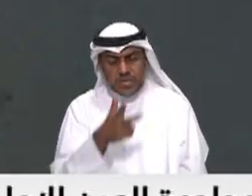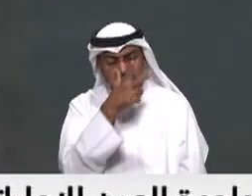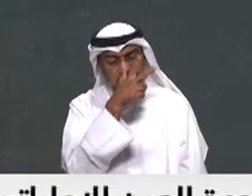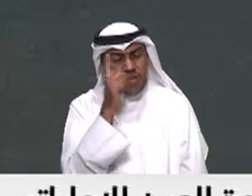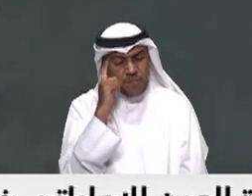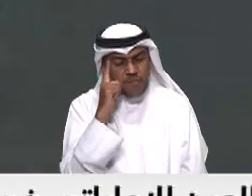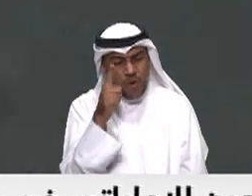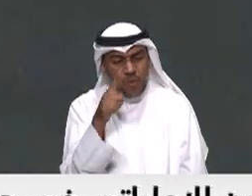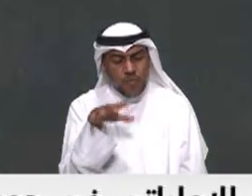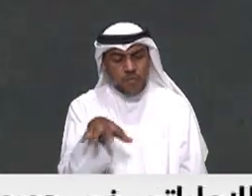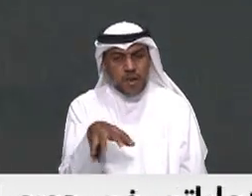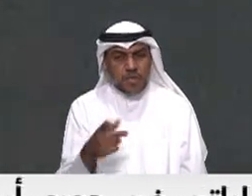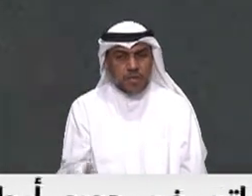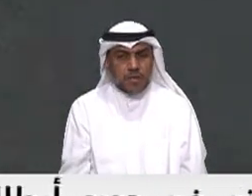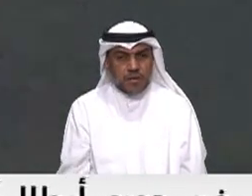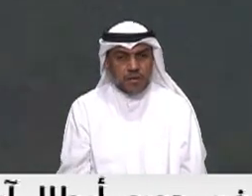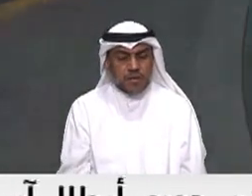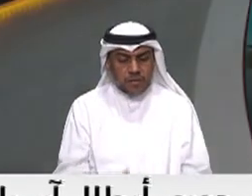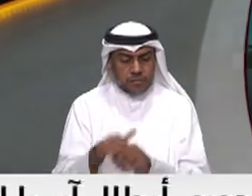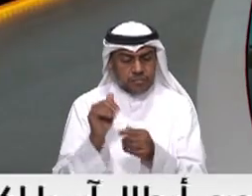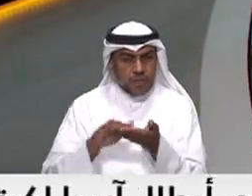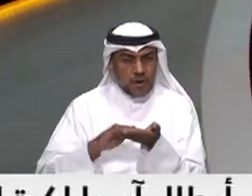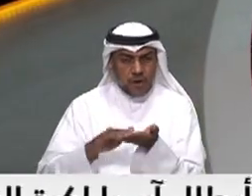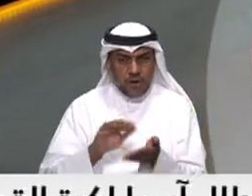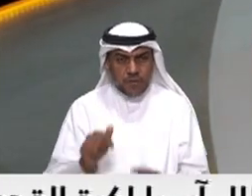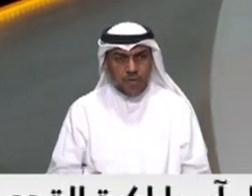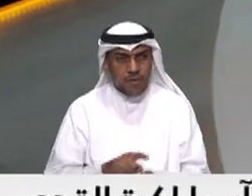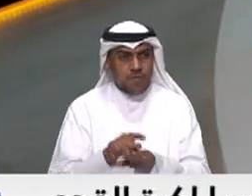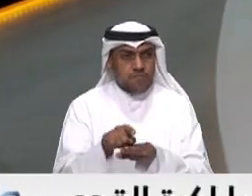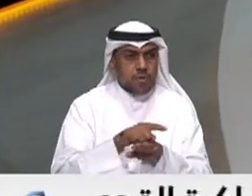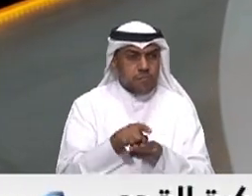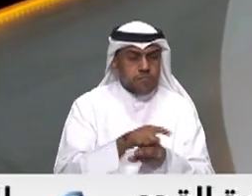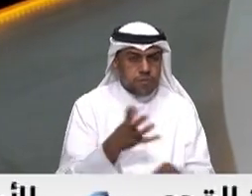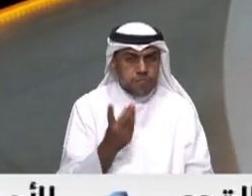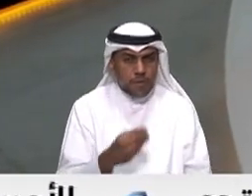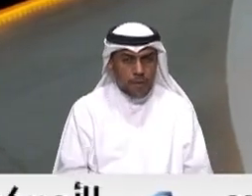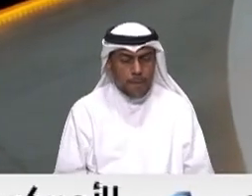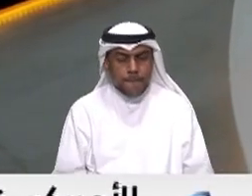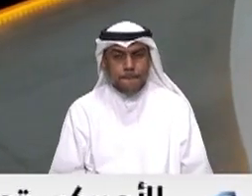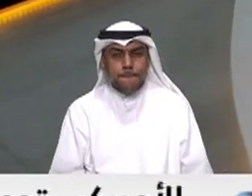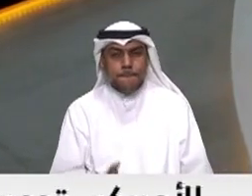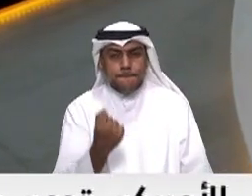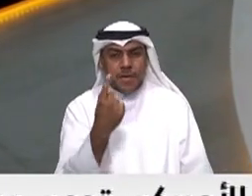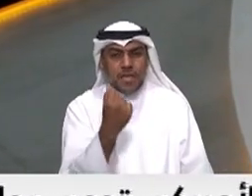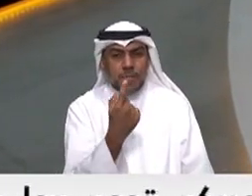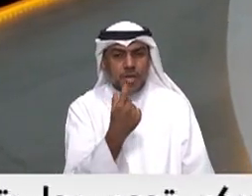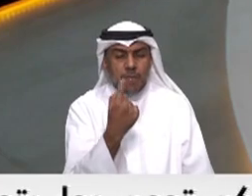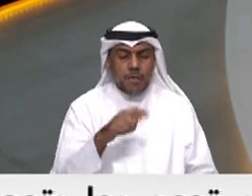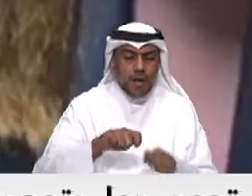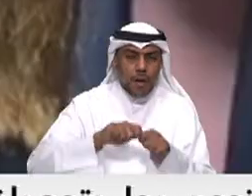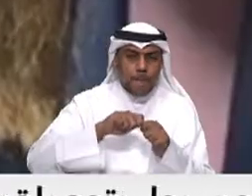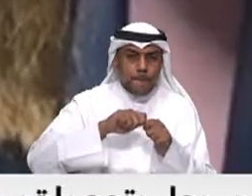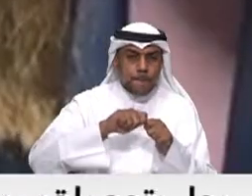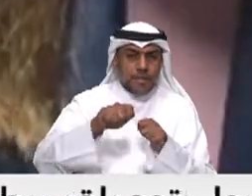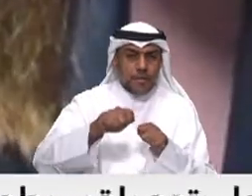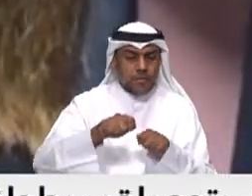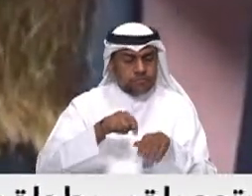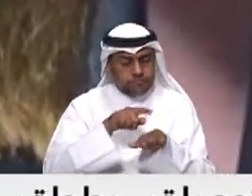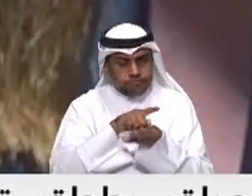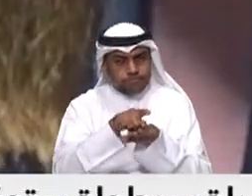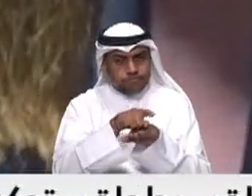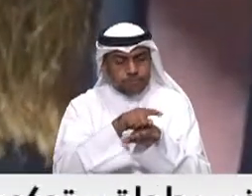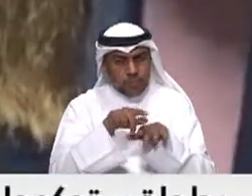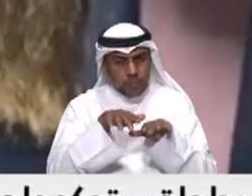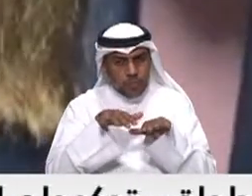بعد أراضيهم. الدبابات الإسرائيلية يبدو أنها دخلت مئات الأمتار إلى بلدة رميش، وذلك في